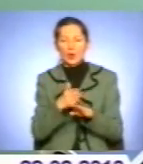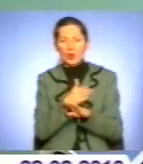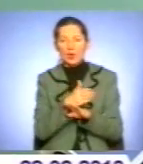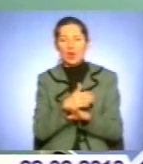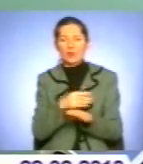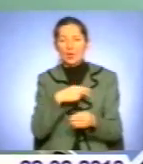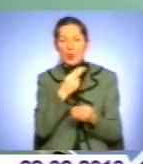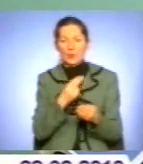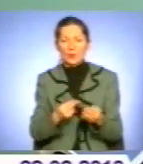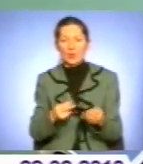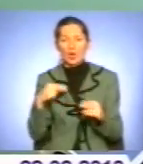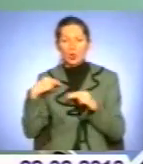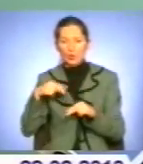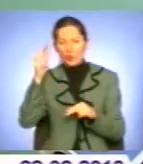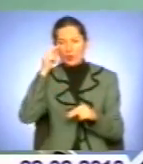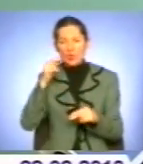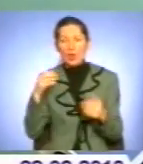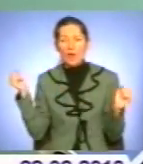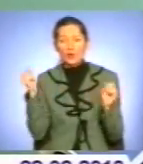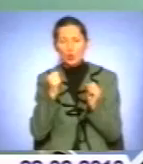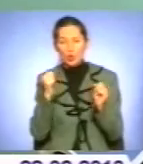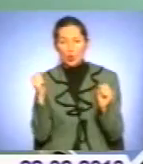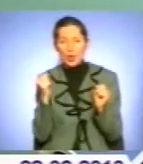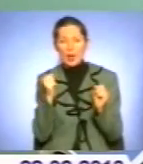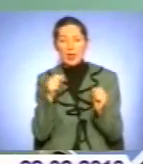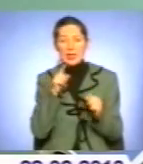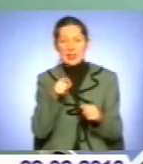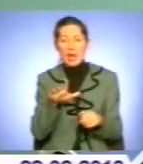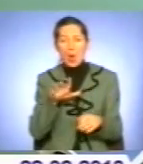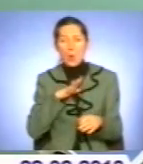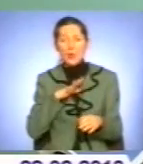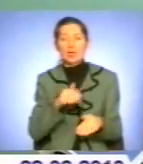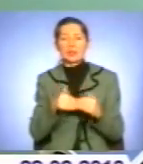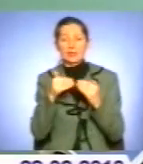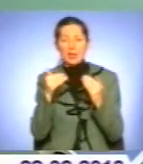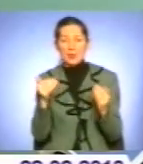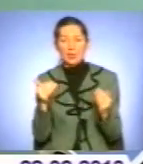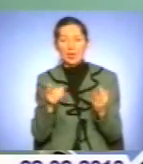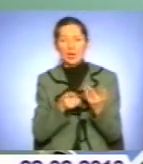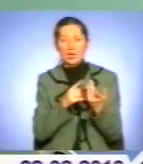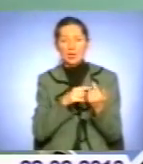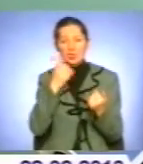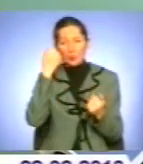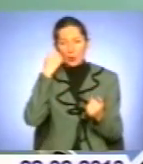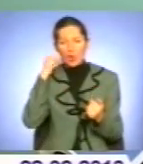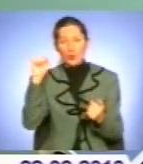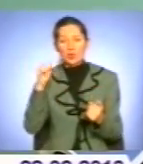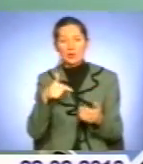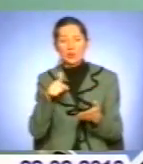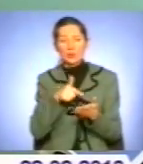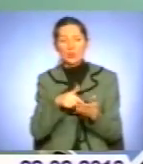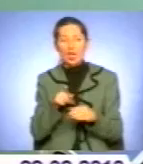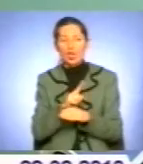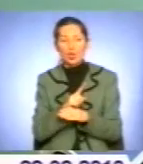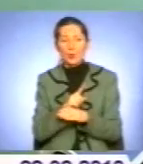образотворчого мистецтва, трудового навчання, фізичної культури. Там була найбільша кількість переможців саме із міста